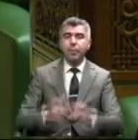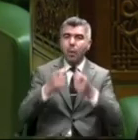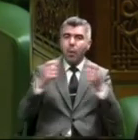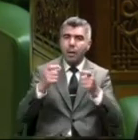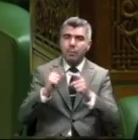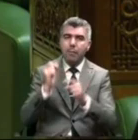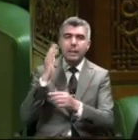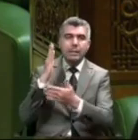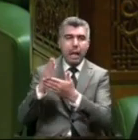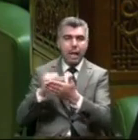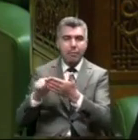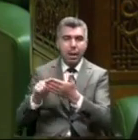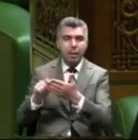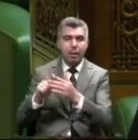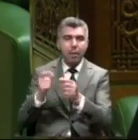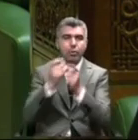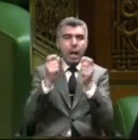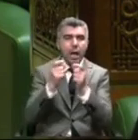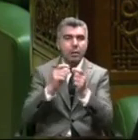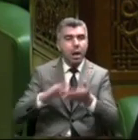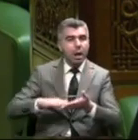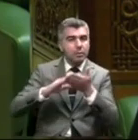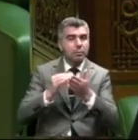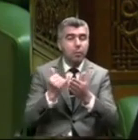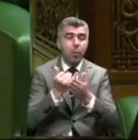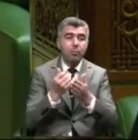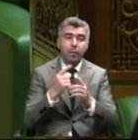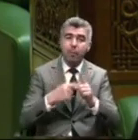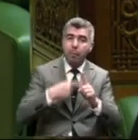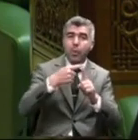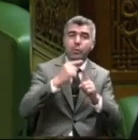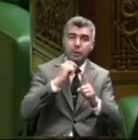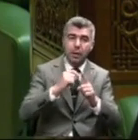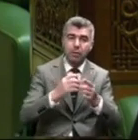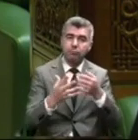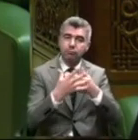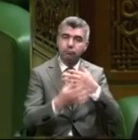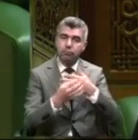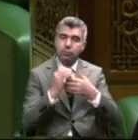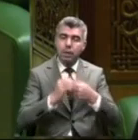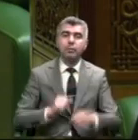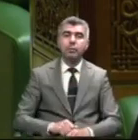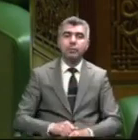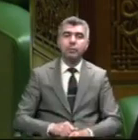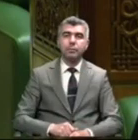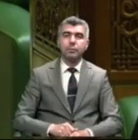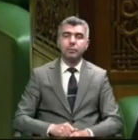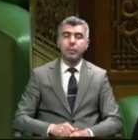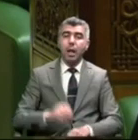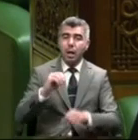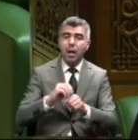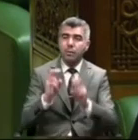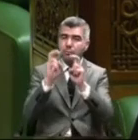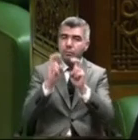مجال الوعاء الضريبي حتى يشمل جميع القطاعات والمجالات والتطوير اليه تحصيل فعاله وحديثه مع العمل على